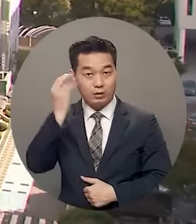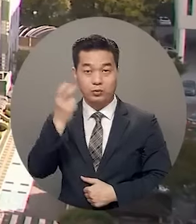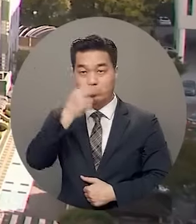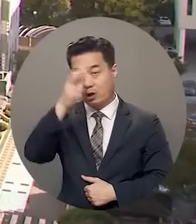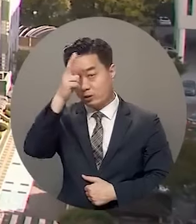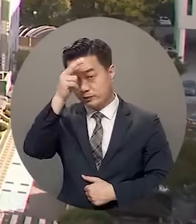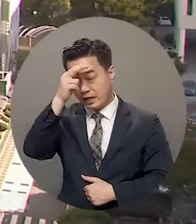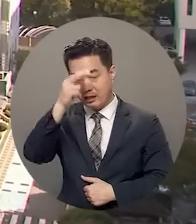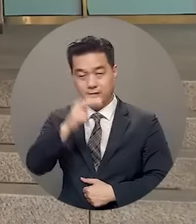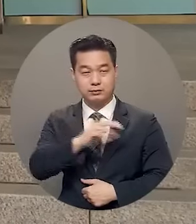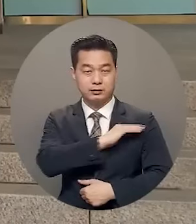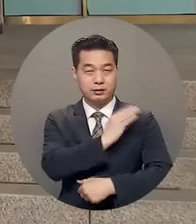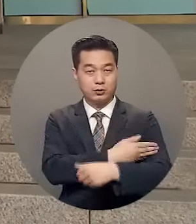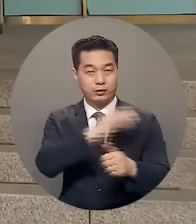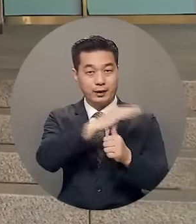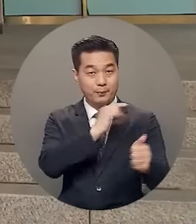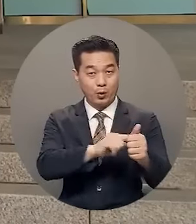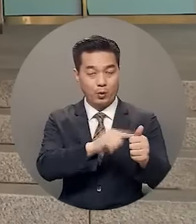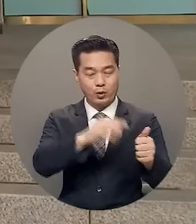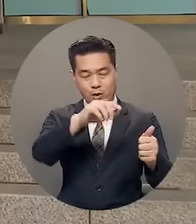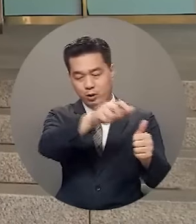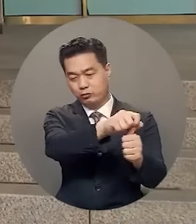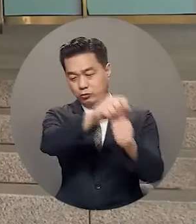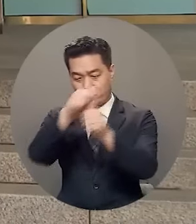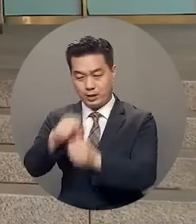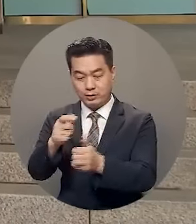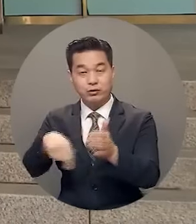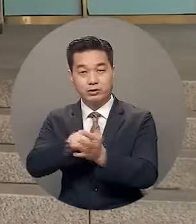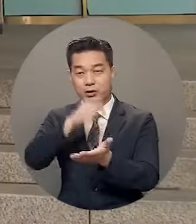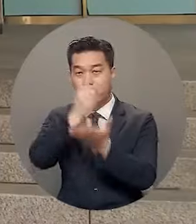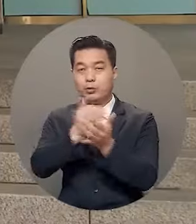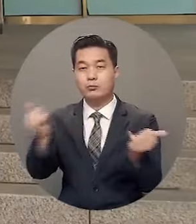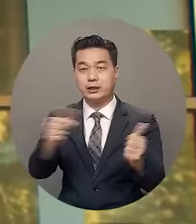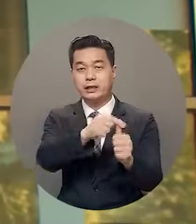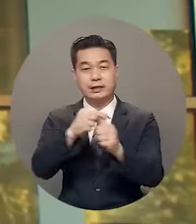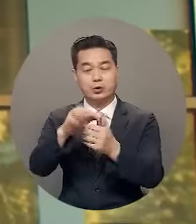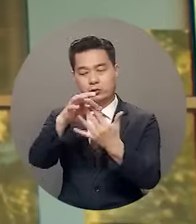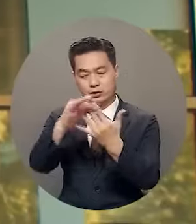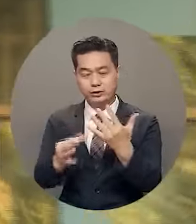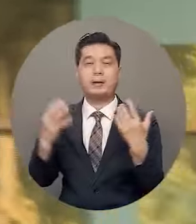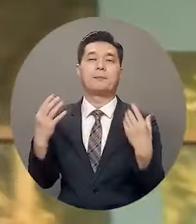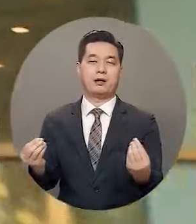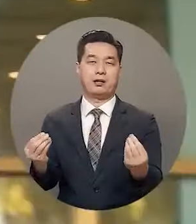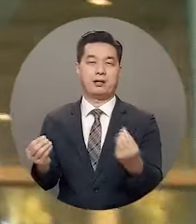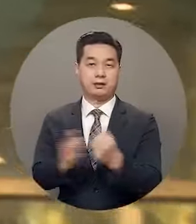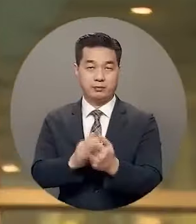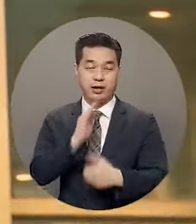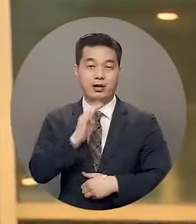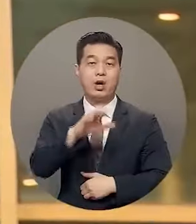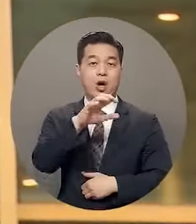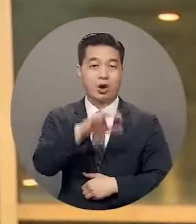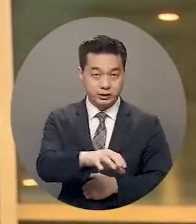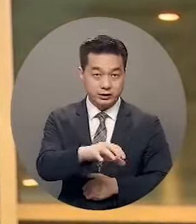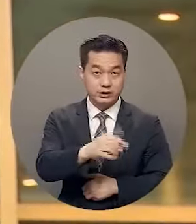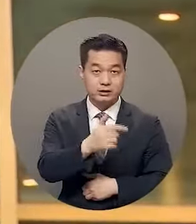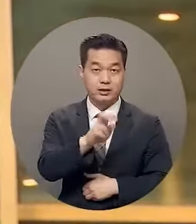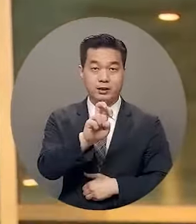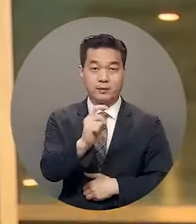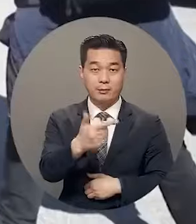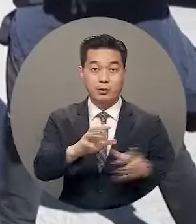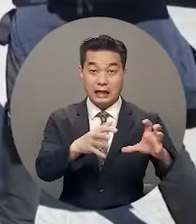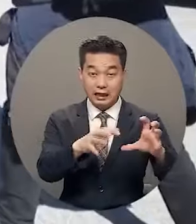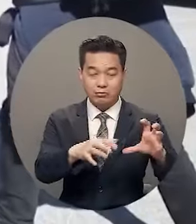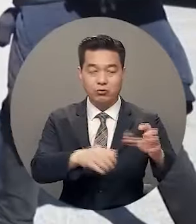권 대표의 국내 송환을 위해 범죄인 인도 청구 등 필요한 절차를 모두 마쳐 현지 당국의 결정을 기다리고